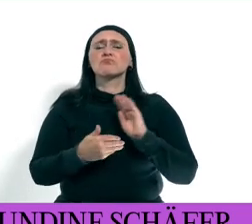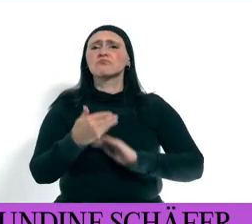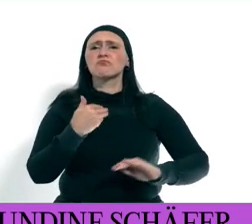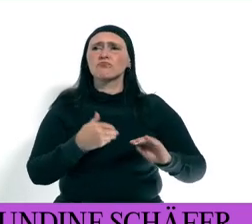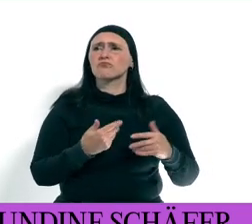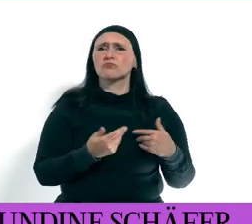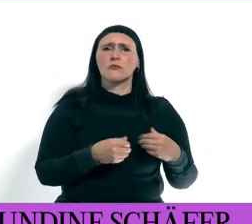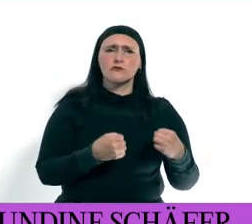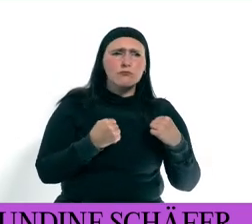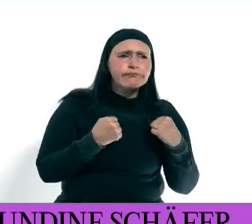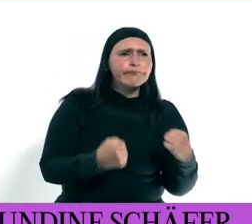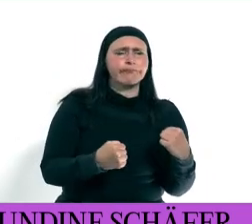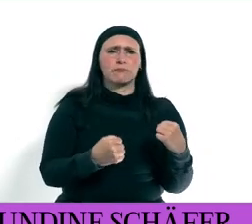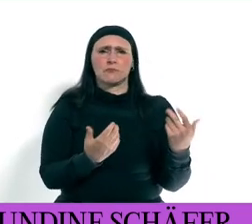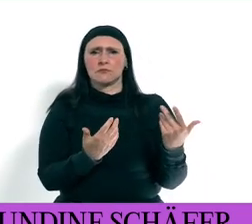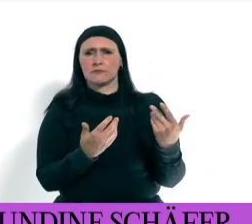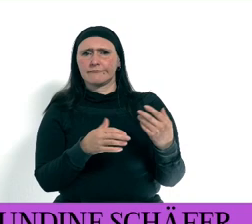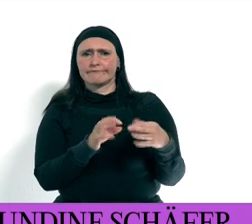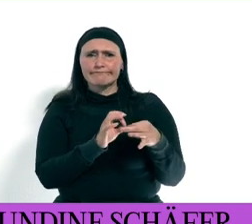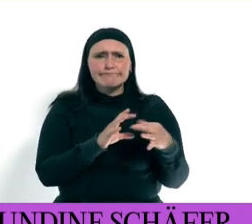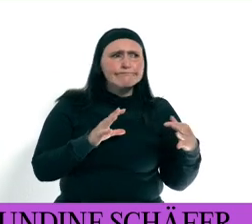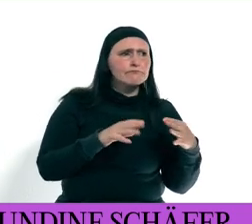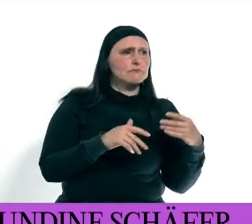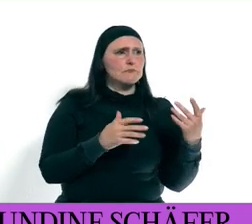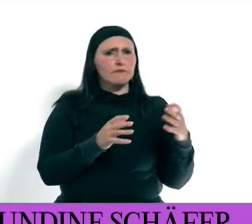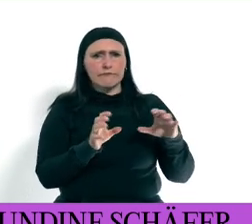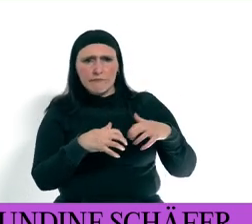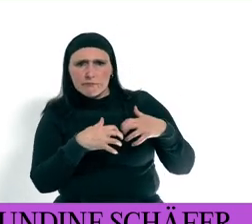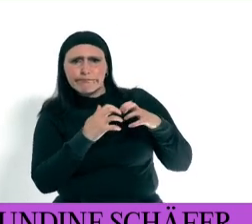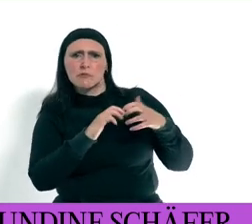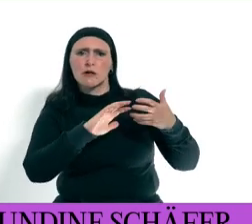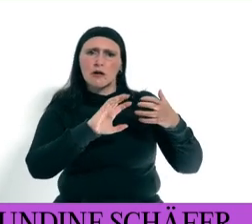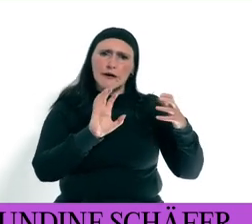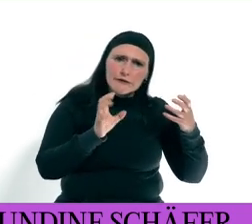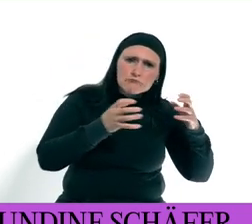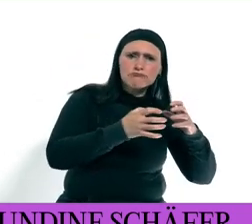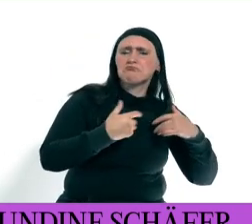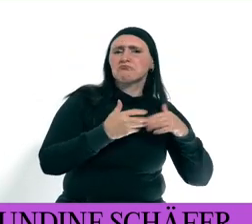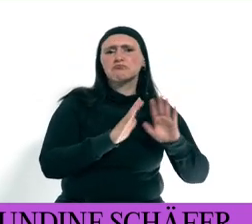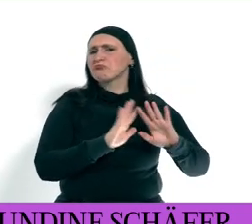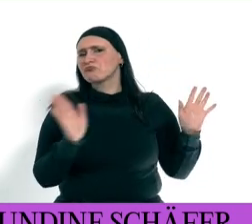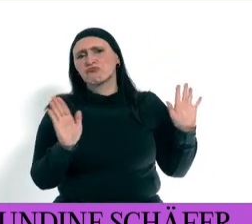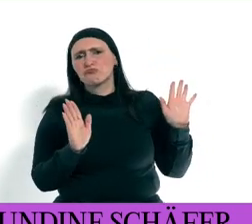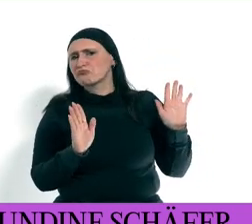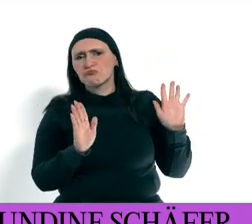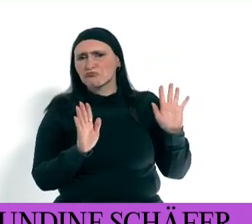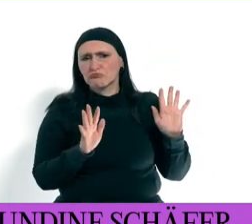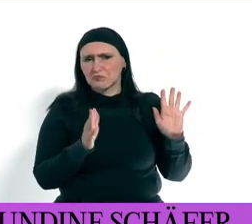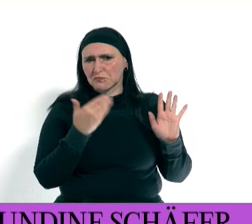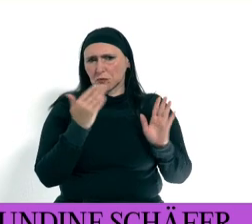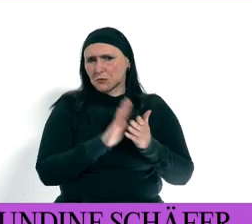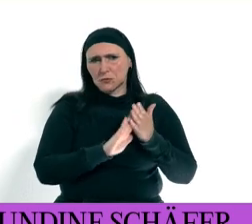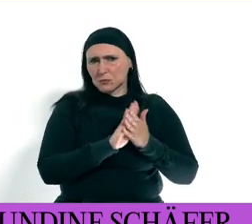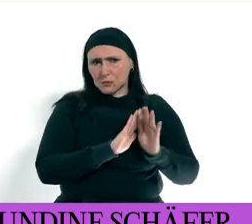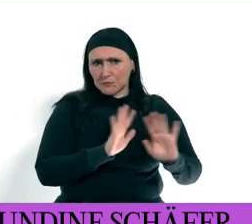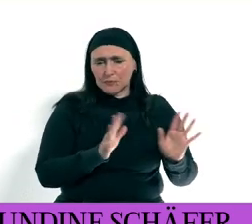registered kind of organization. Anfangs sahen wir uns eigentlich auch gar nicht so sehr als eine